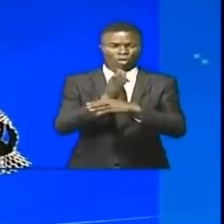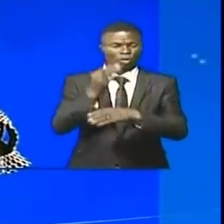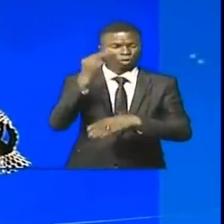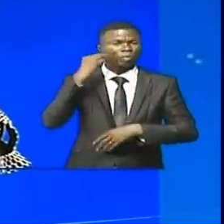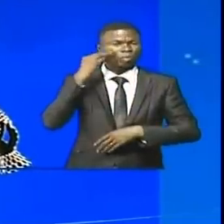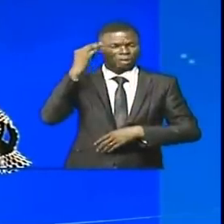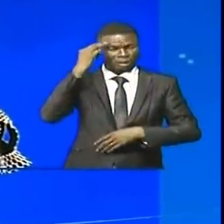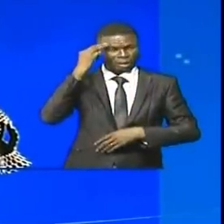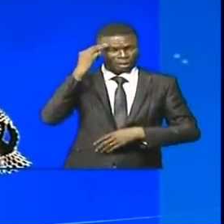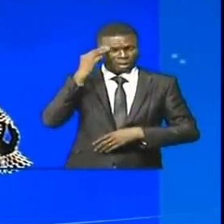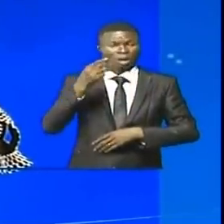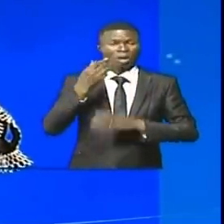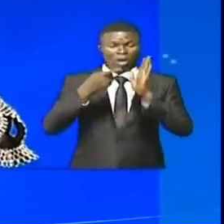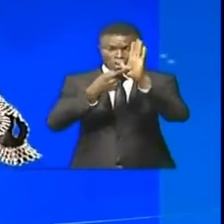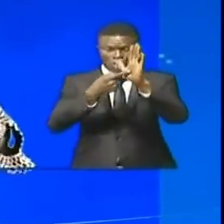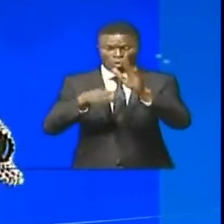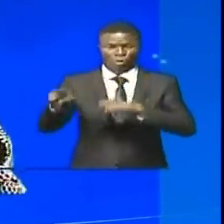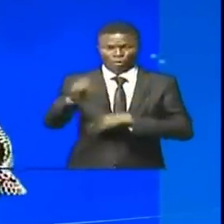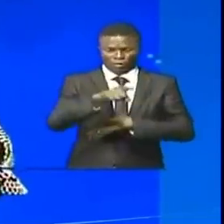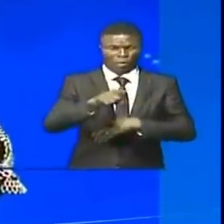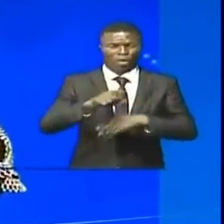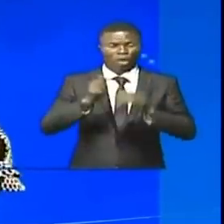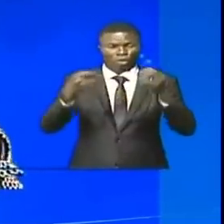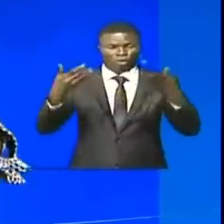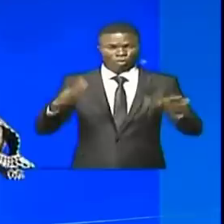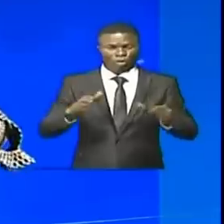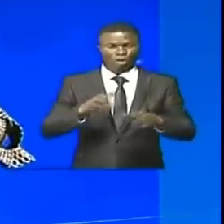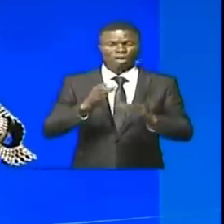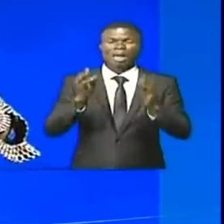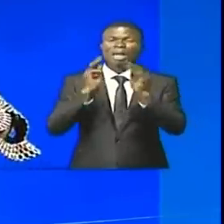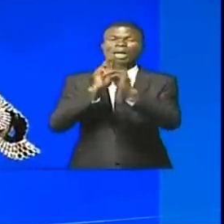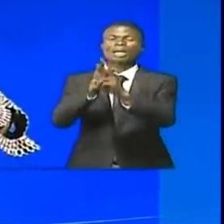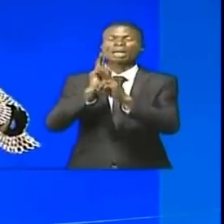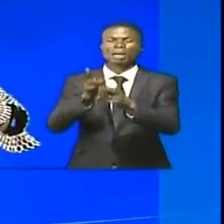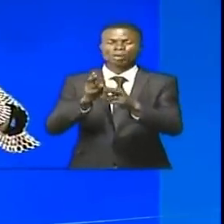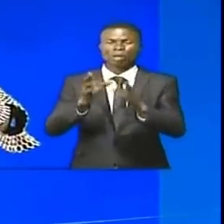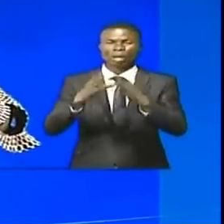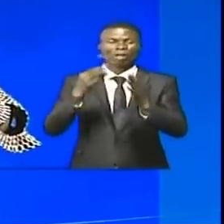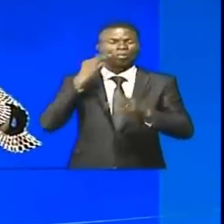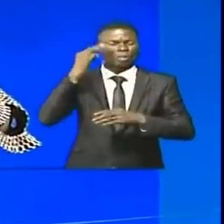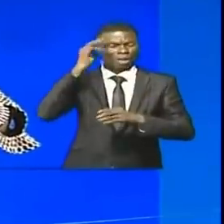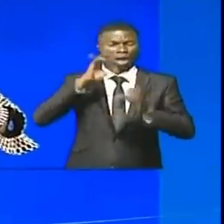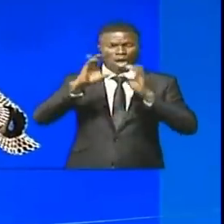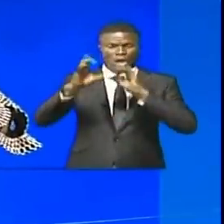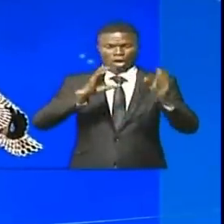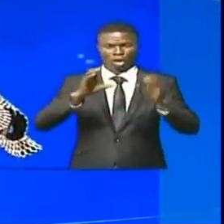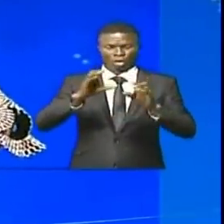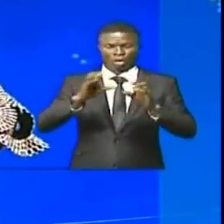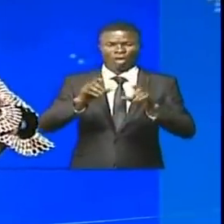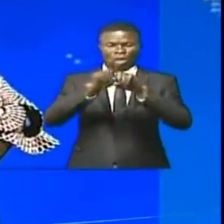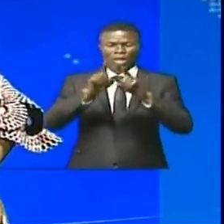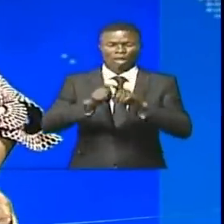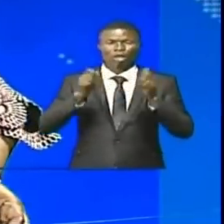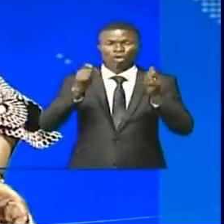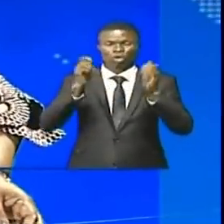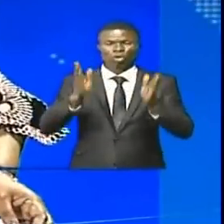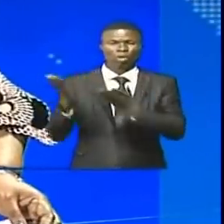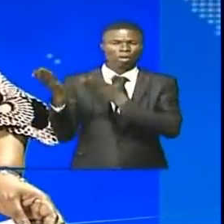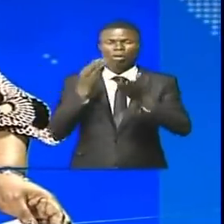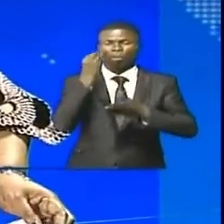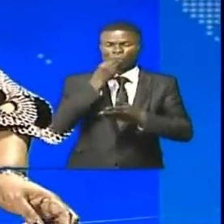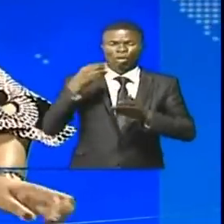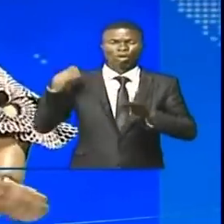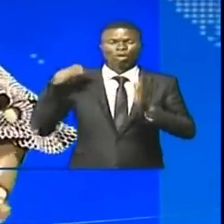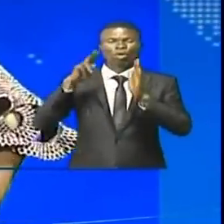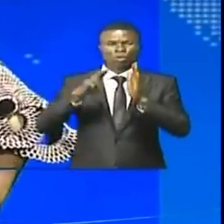on vous allez suivre enregistrent eux après ce journal le ponton du avec la communication et des médias porte parole du